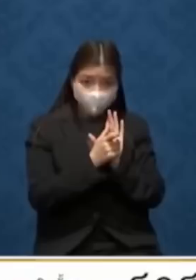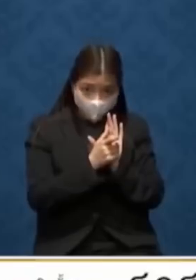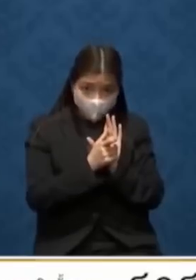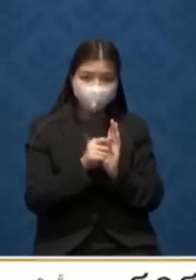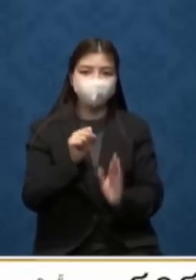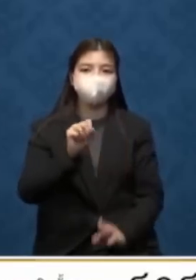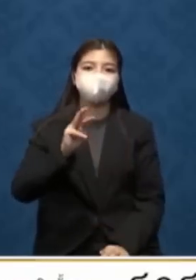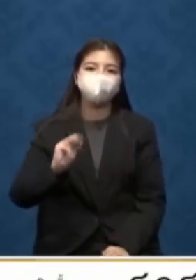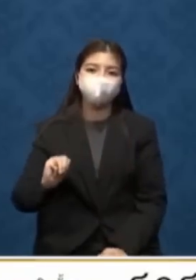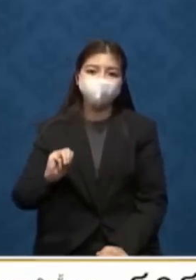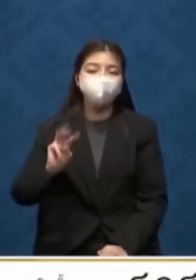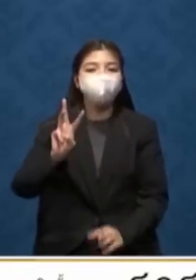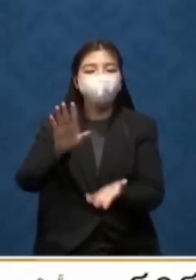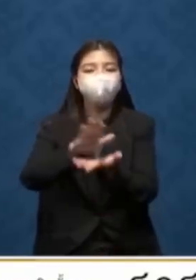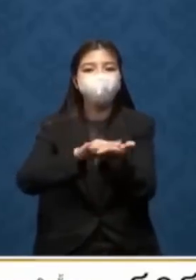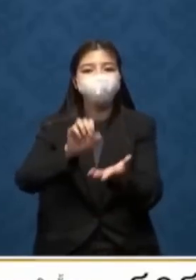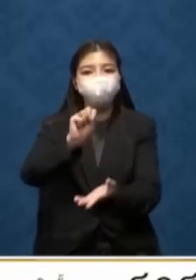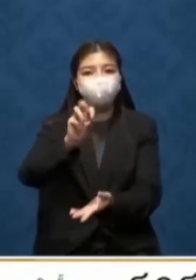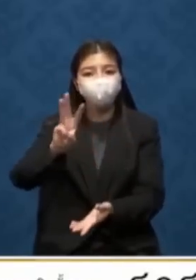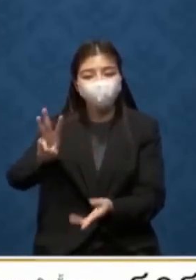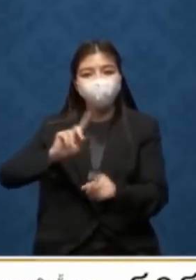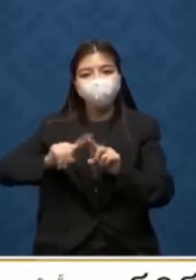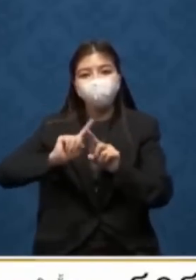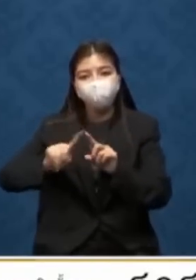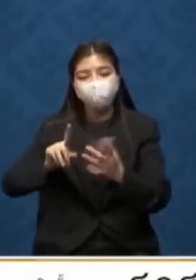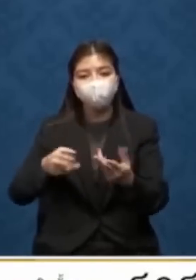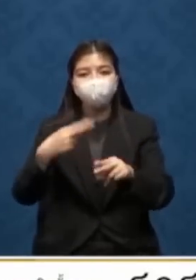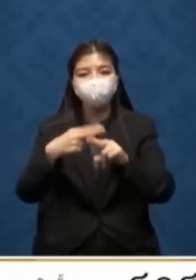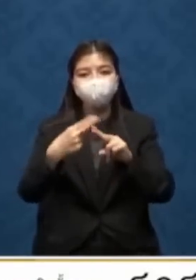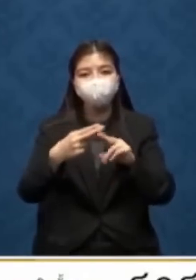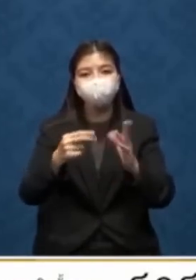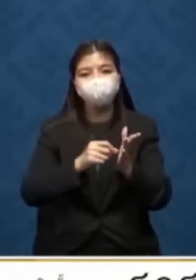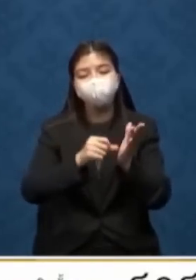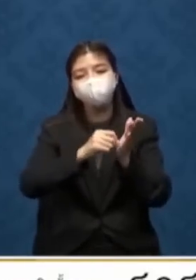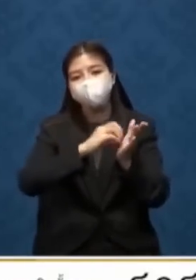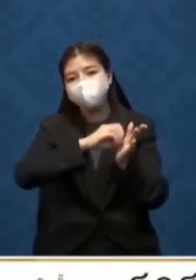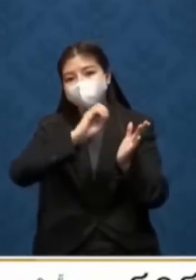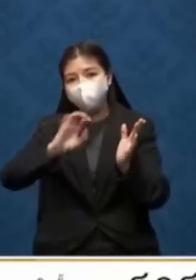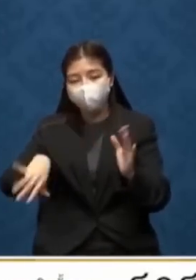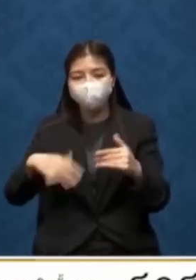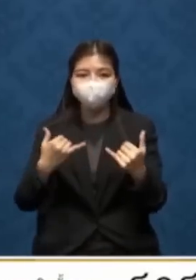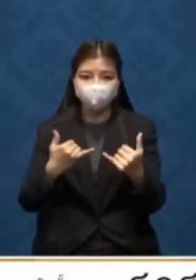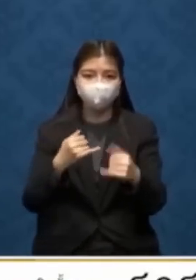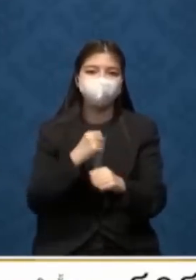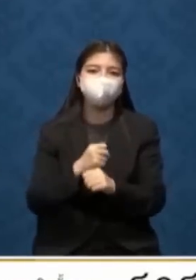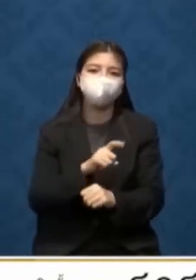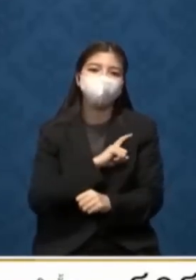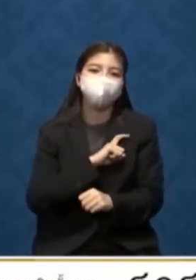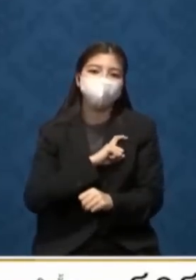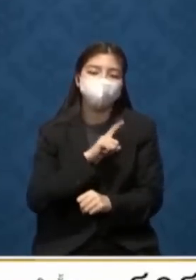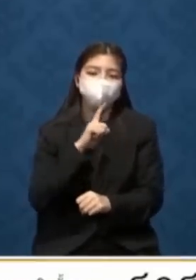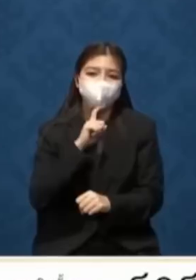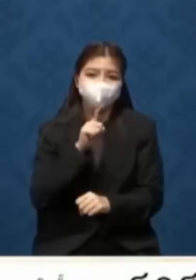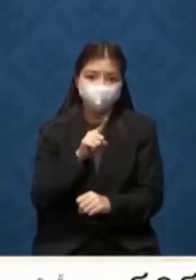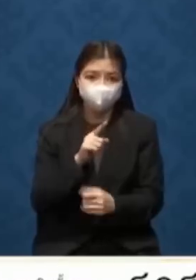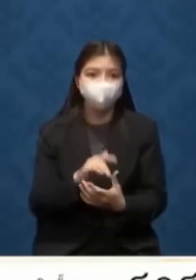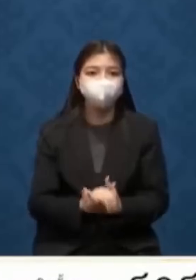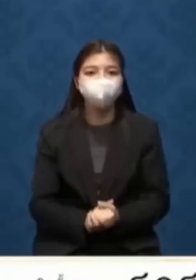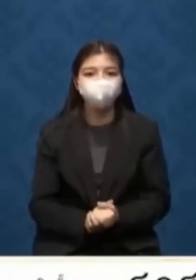กเพิกถอนหมายจับพร้อมๆกับที่พรรคของท่านซึ่งมีอำนาจอยู่ในทุกวันนี้ขอบคุณครับท่านประธานครับ ท่านประธาน